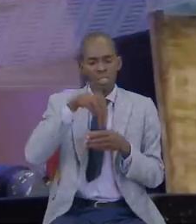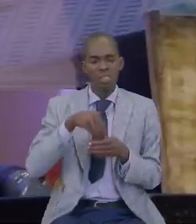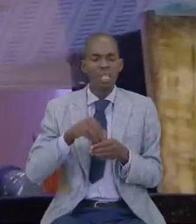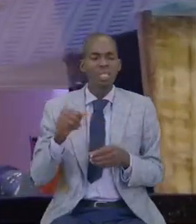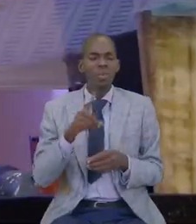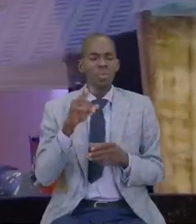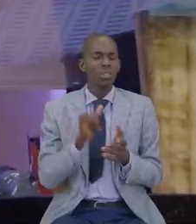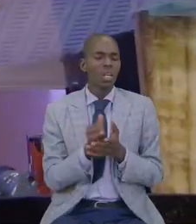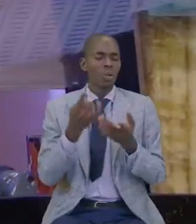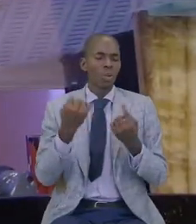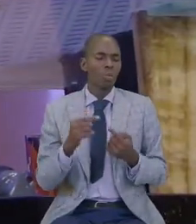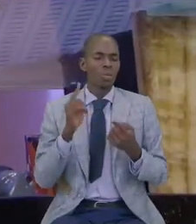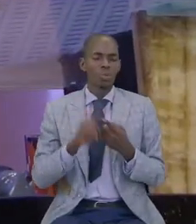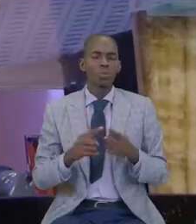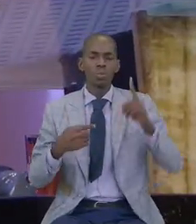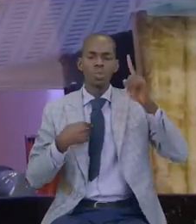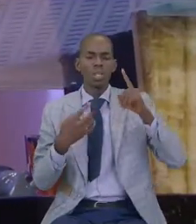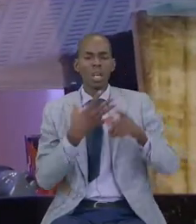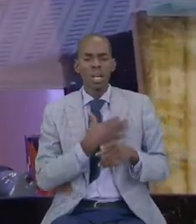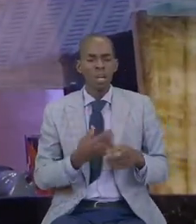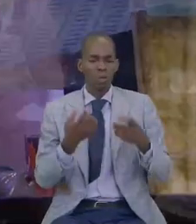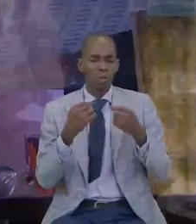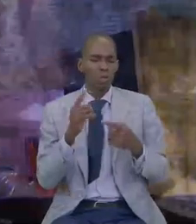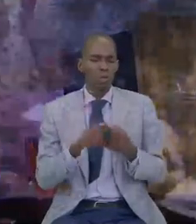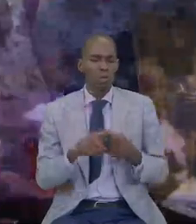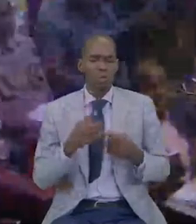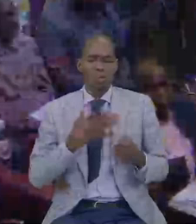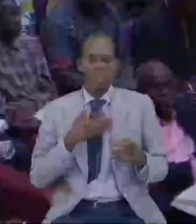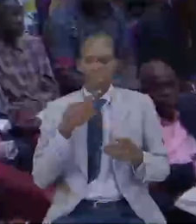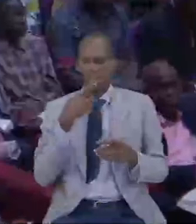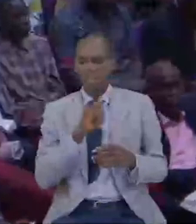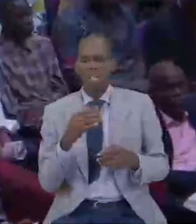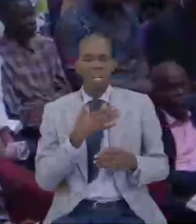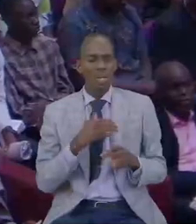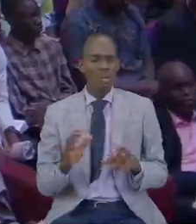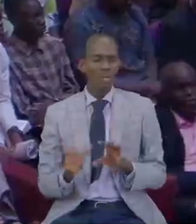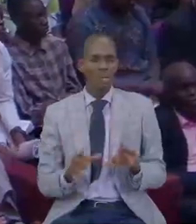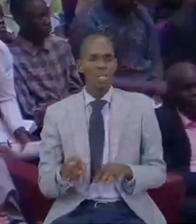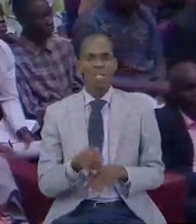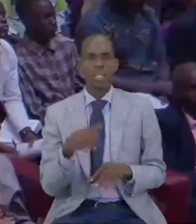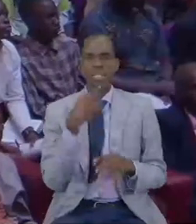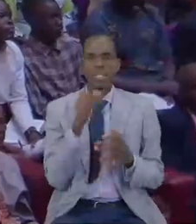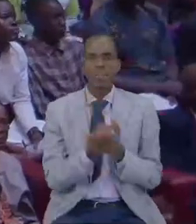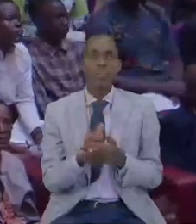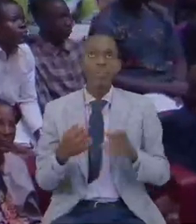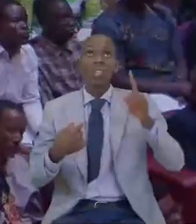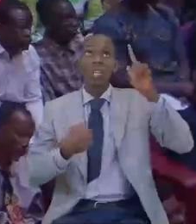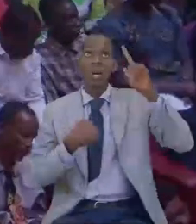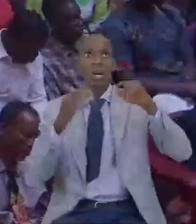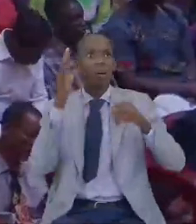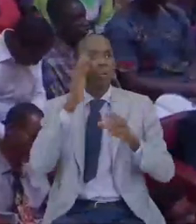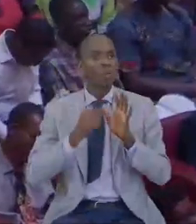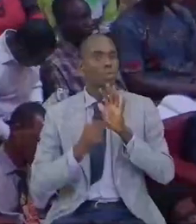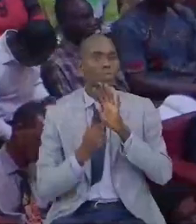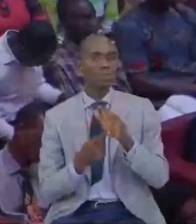est semblable tout homme qui vient à moi, entend mes paroles et les met en pratique. Il dit, je vous montrerai à qui est